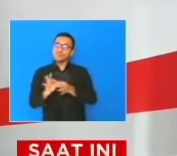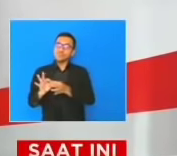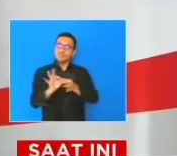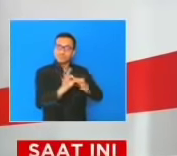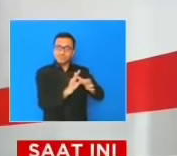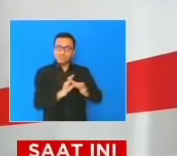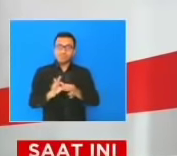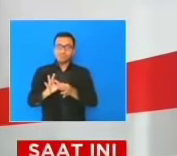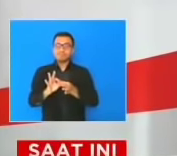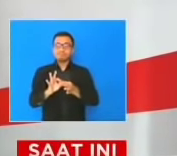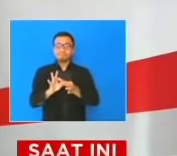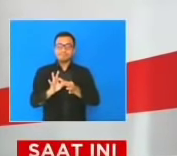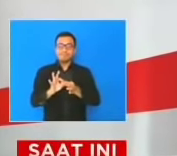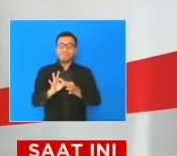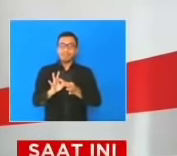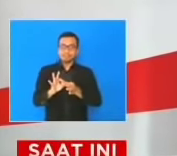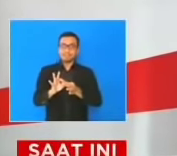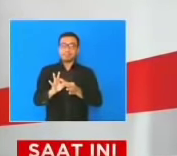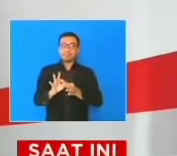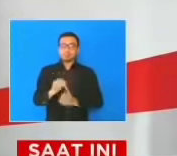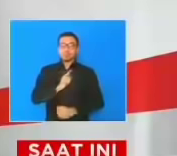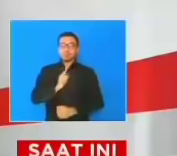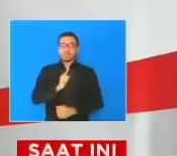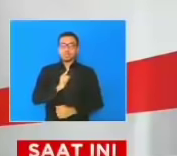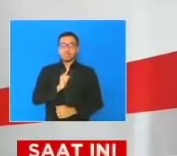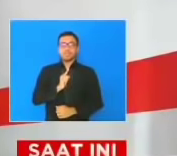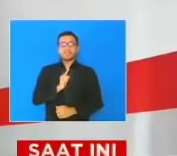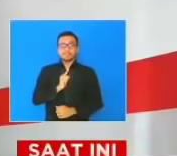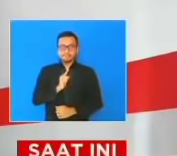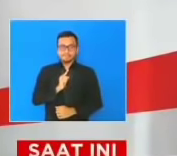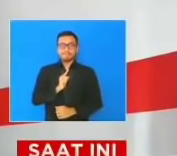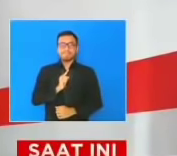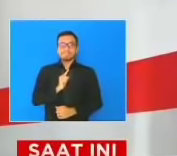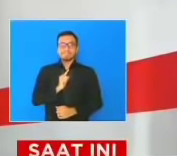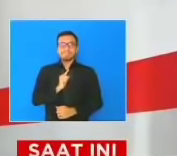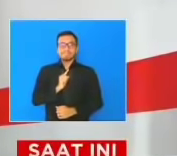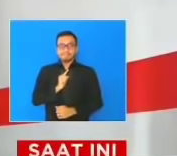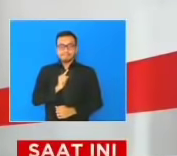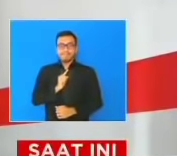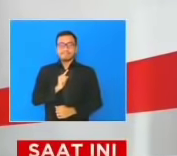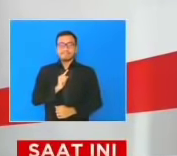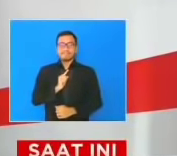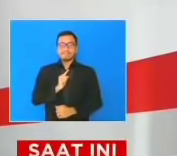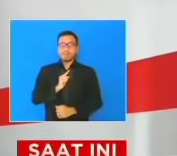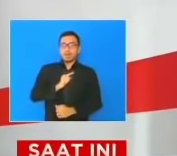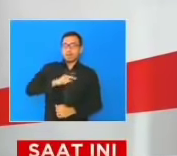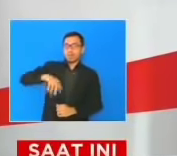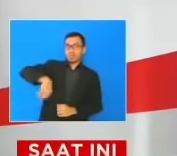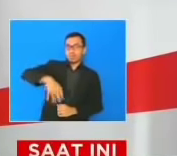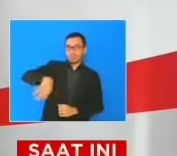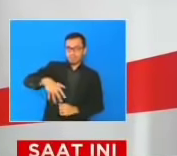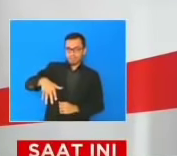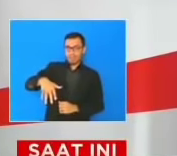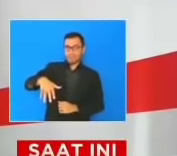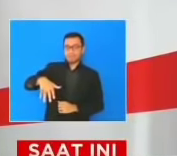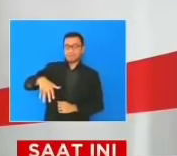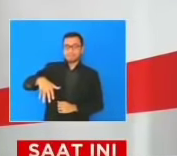bersama-sama untuk melindungi diri kita sendiri, melindungi keluarga